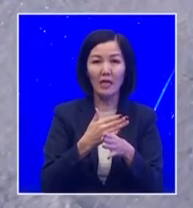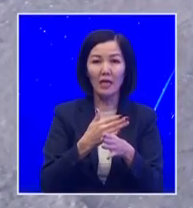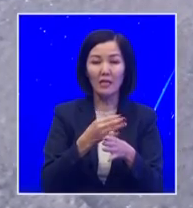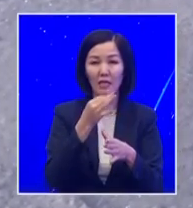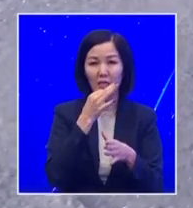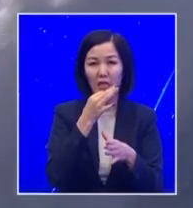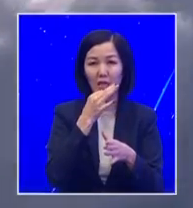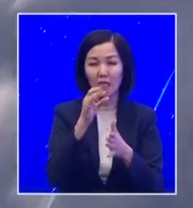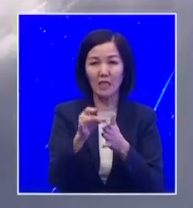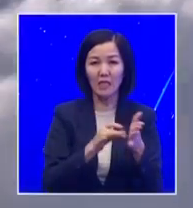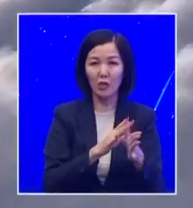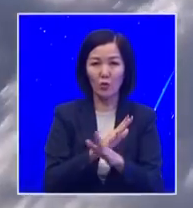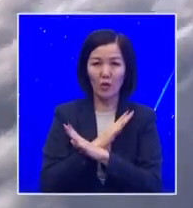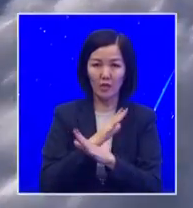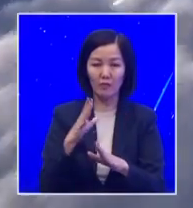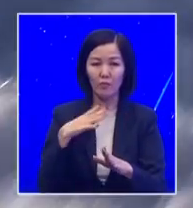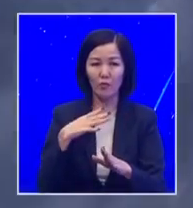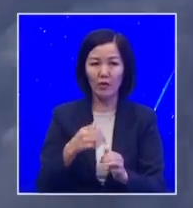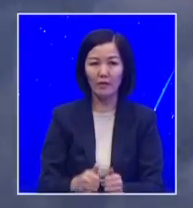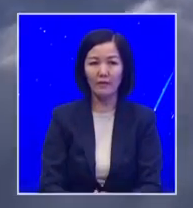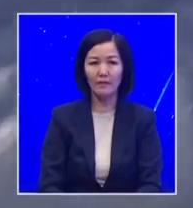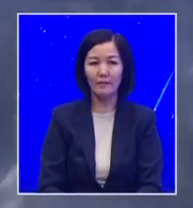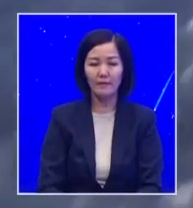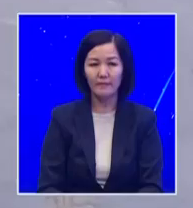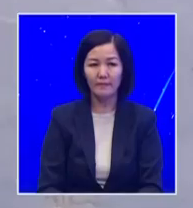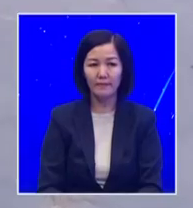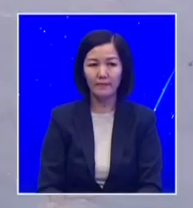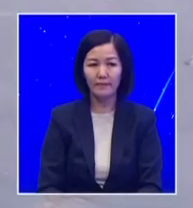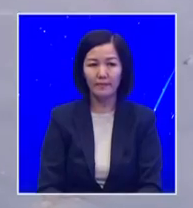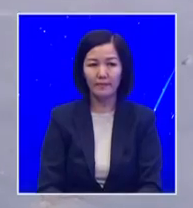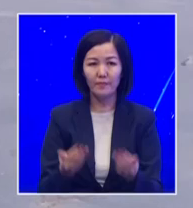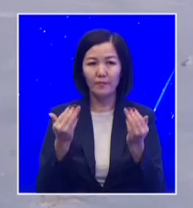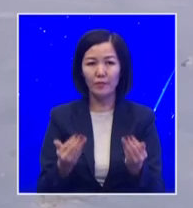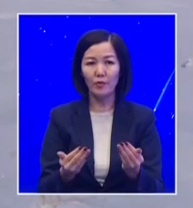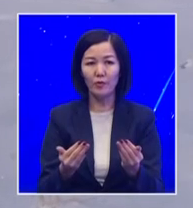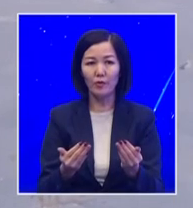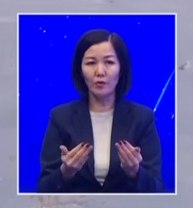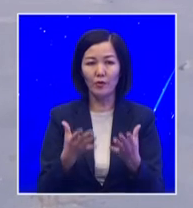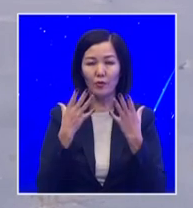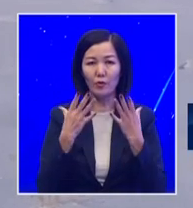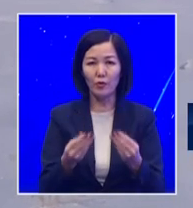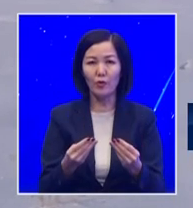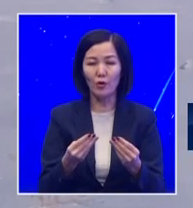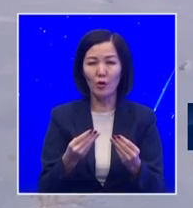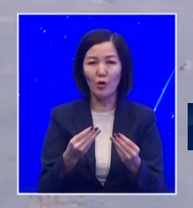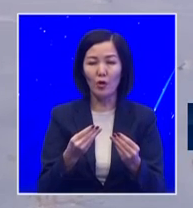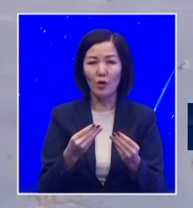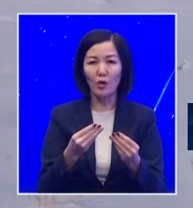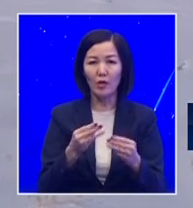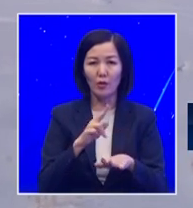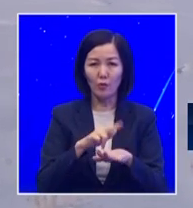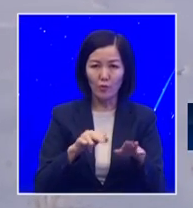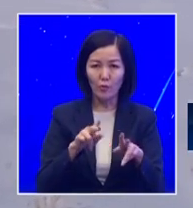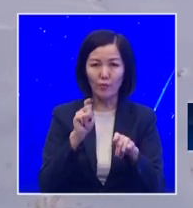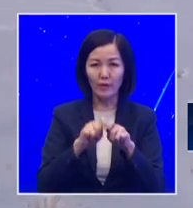бола алмапты. Бала оқиға орнында көз жұмған. Бүгінгі уақытта құқық қорғау органдары тергеп тексеру